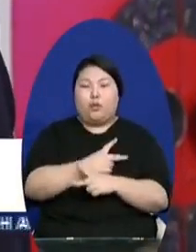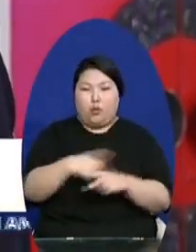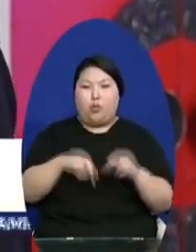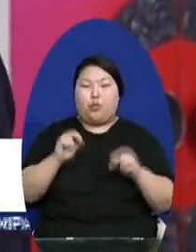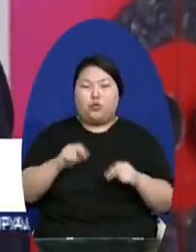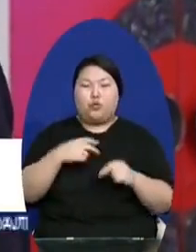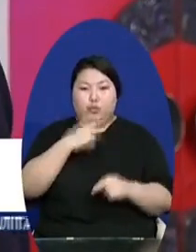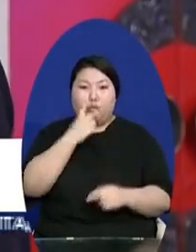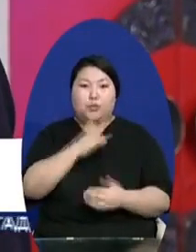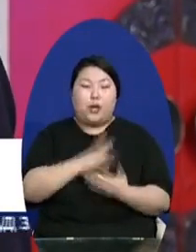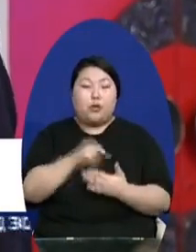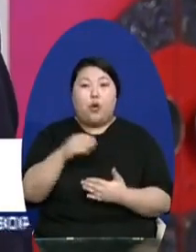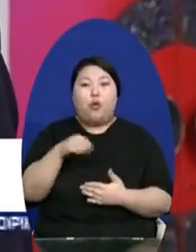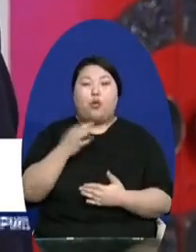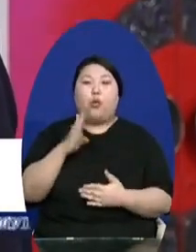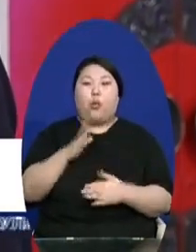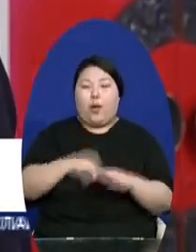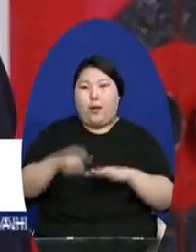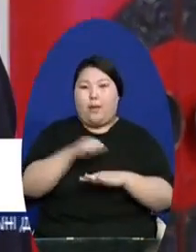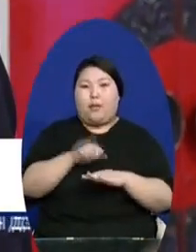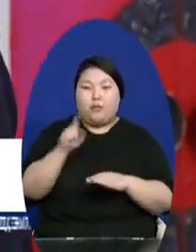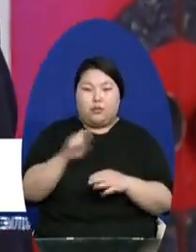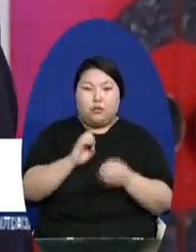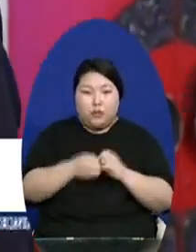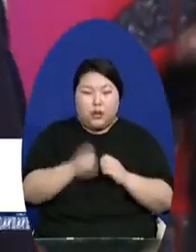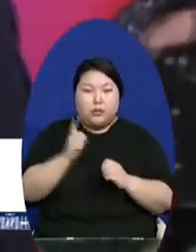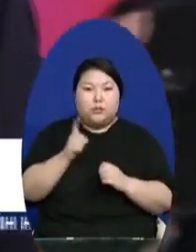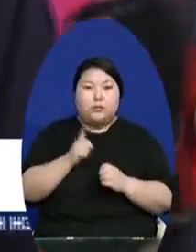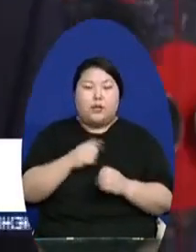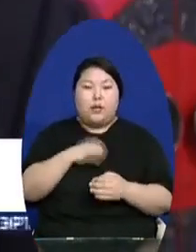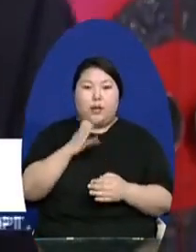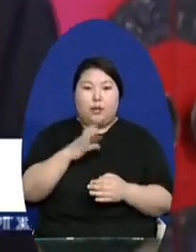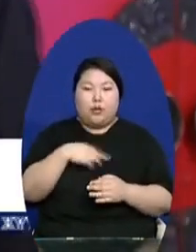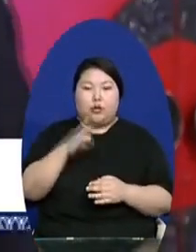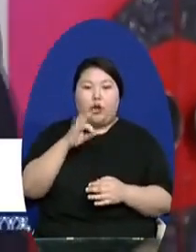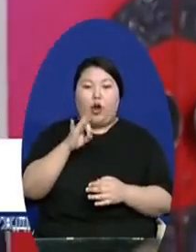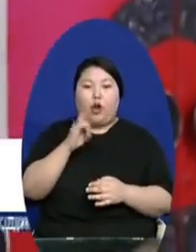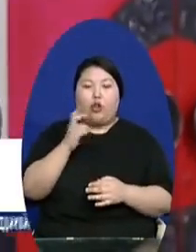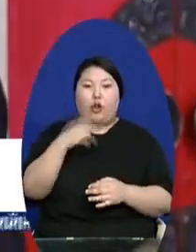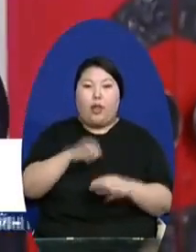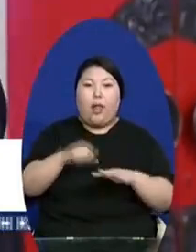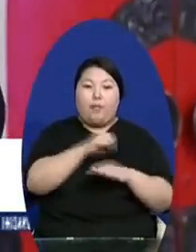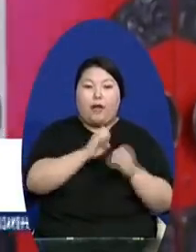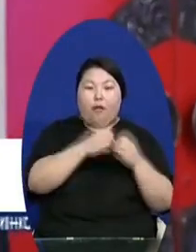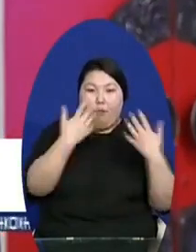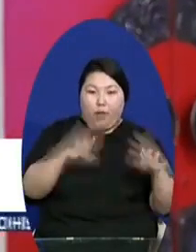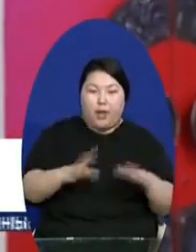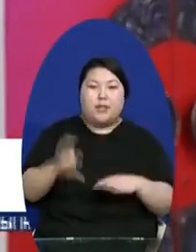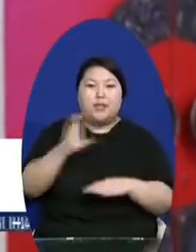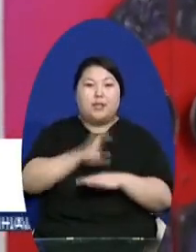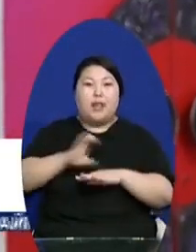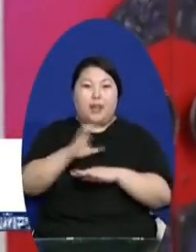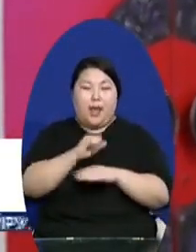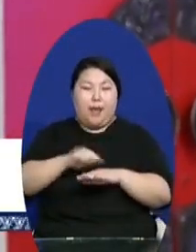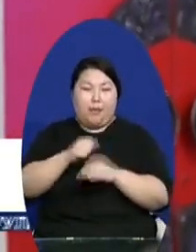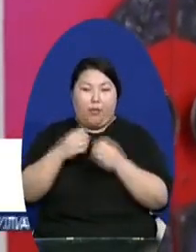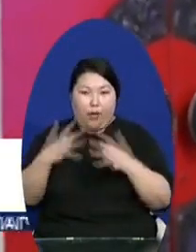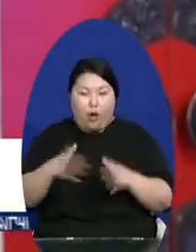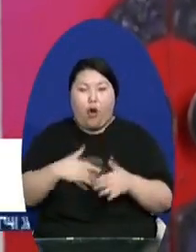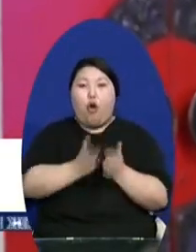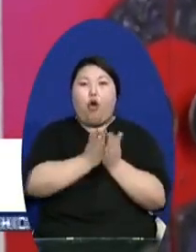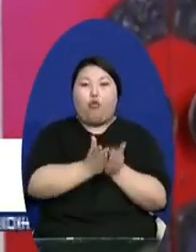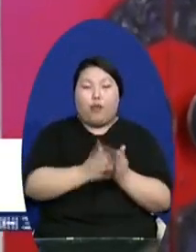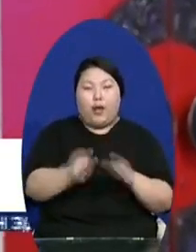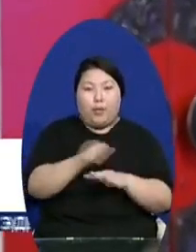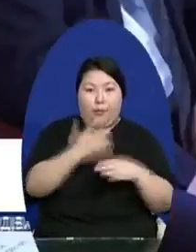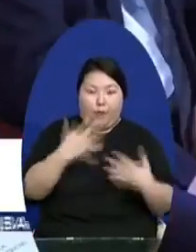хэлж өгч байна. Энд бол Төв аймагт хийгдсэн дархан юу Дорнод аймагт хийгдсэн, Сэлэн аймагт хийгдсэн, Хөвсгөл хийгдсэн одоо Тавтах аймаг